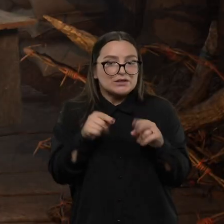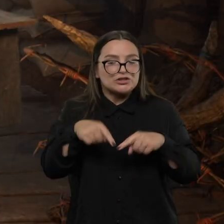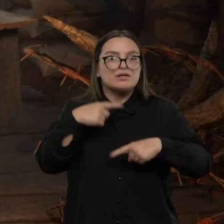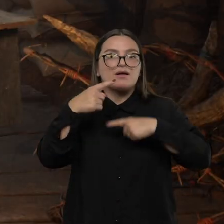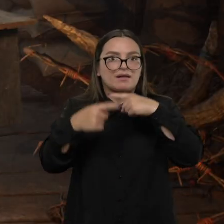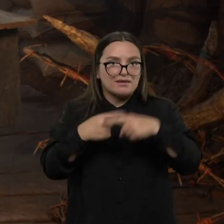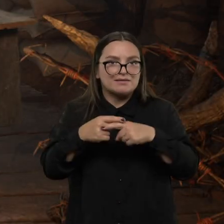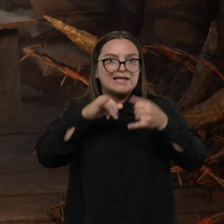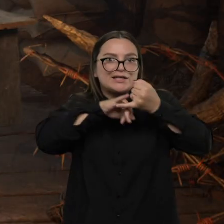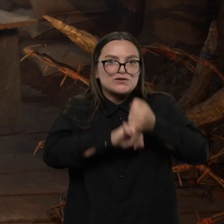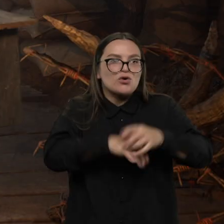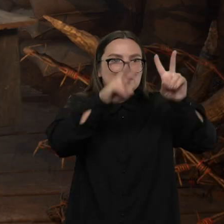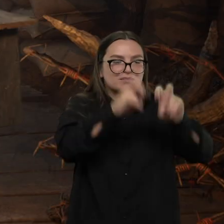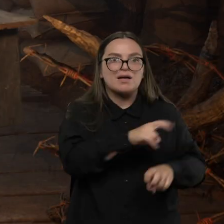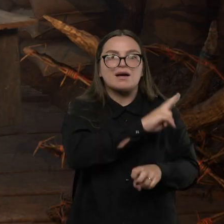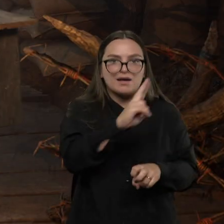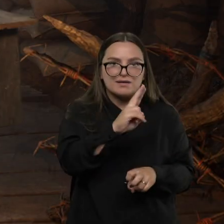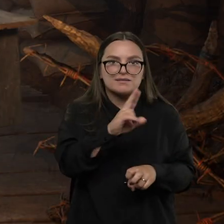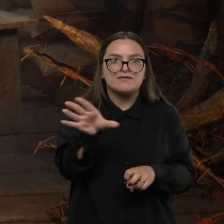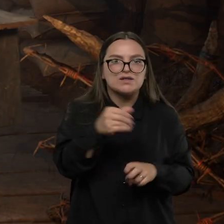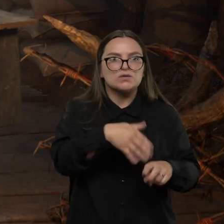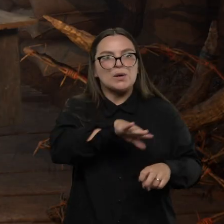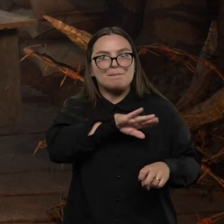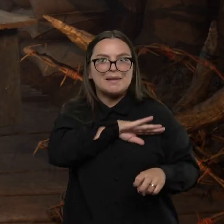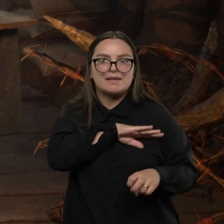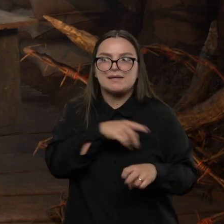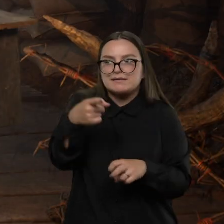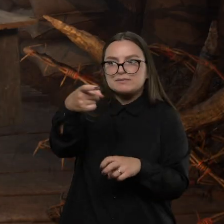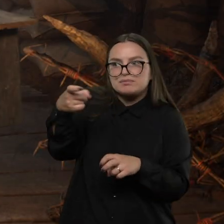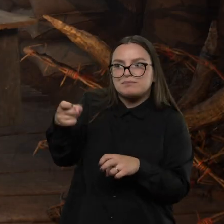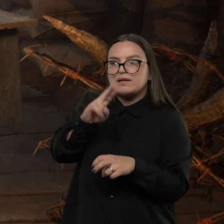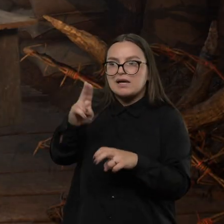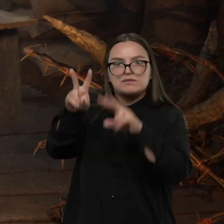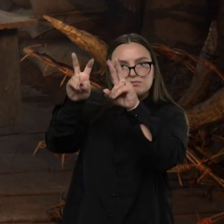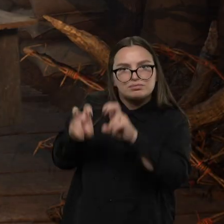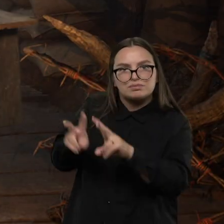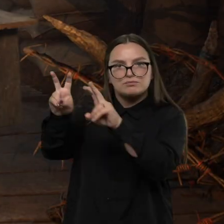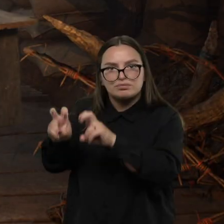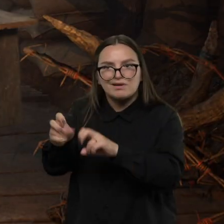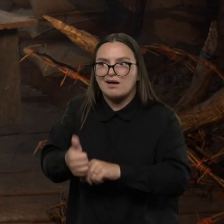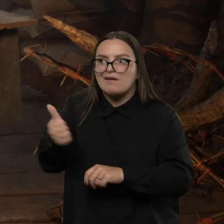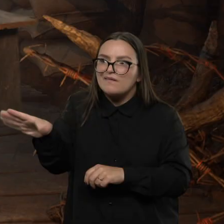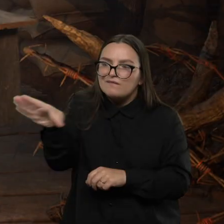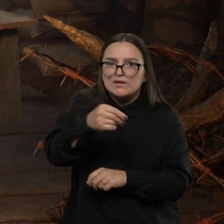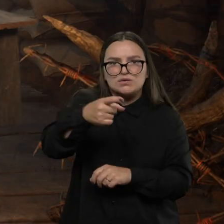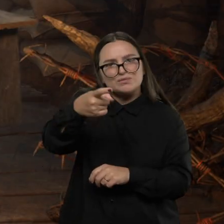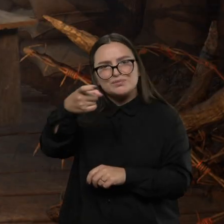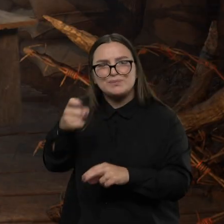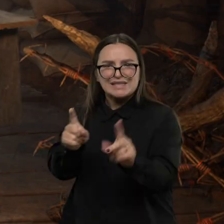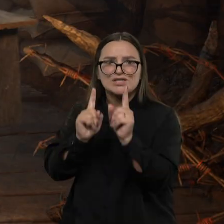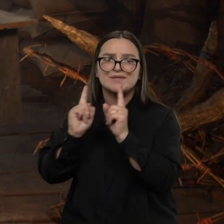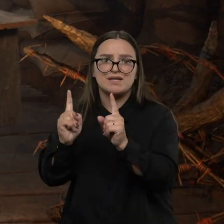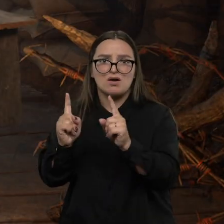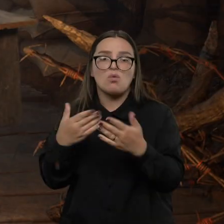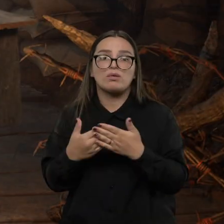Tikiuosi, kad ši laida paskatins istorijos tyrinėtojus imtis šių mirties grafiti tyrimų, imtis iniciatyvų išsaugoti esamus